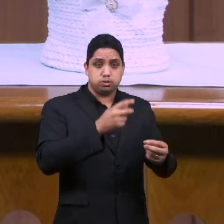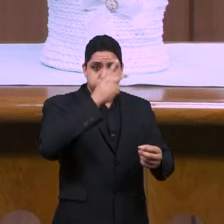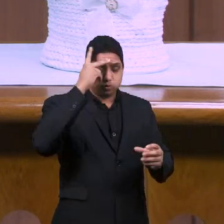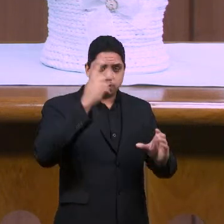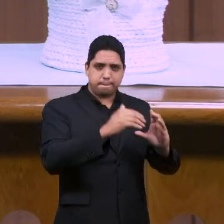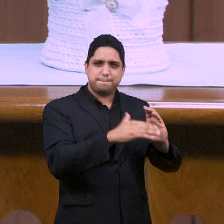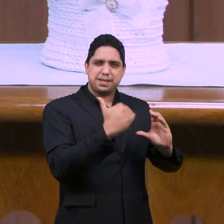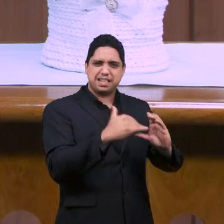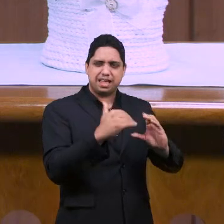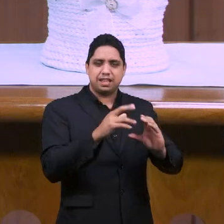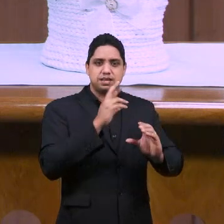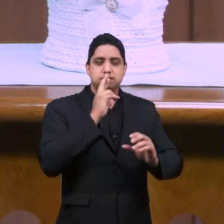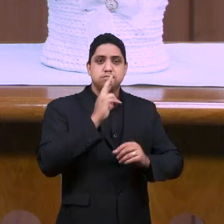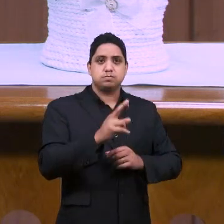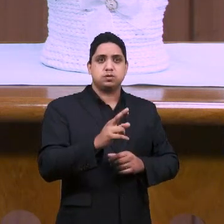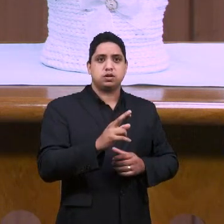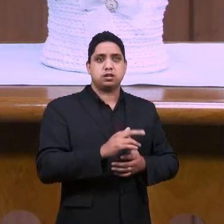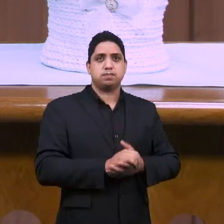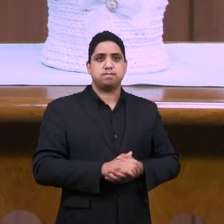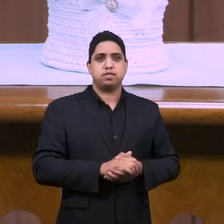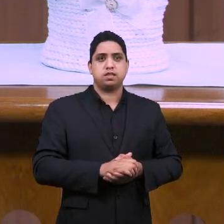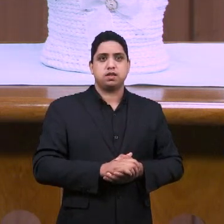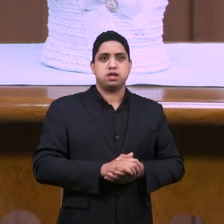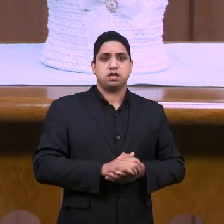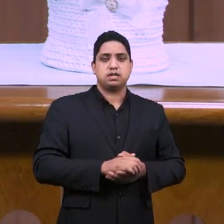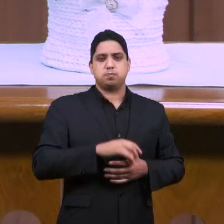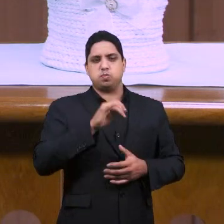ont envoyé le contenu.